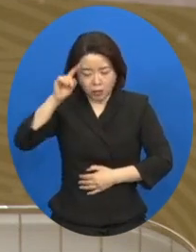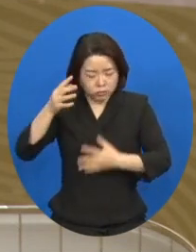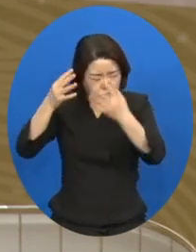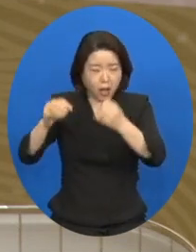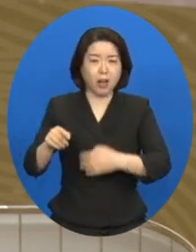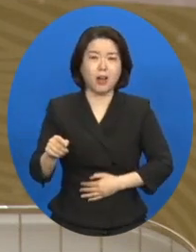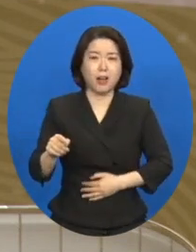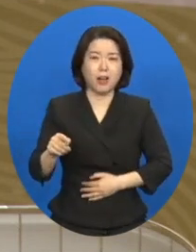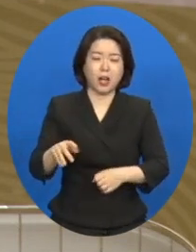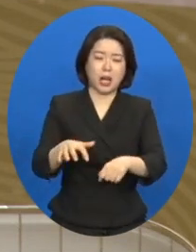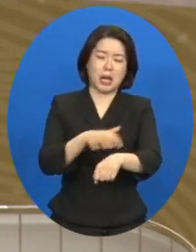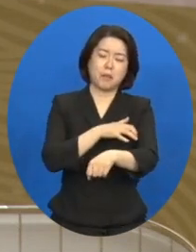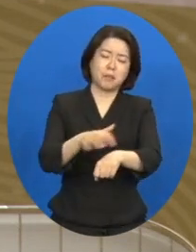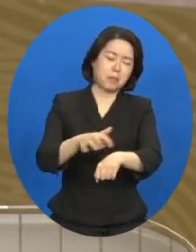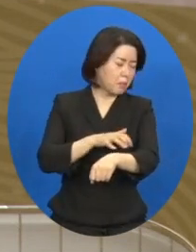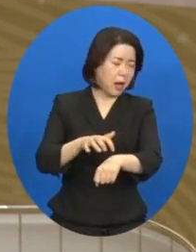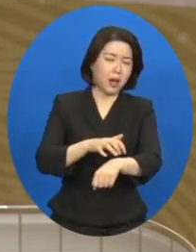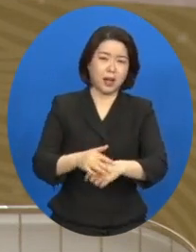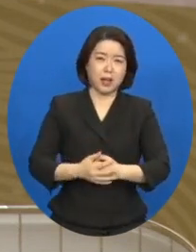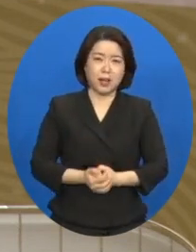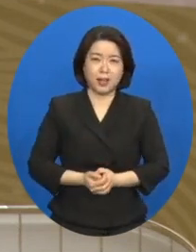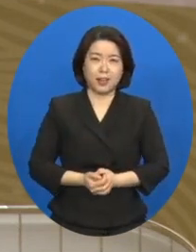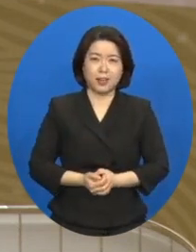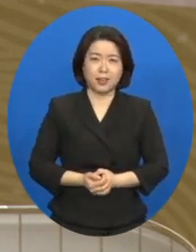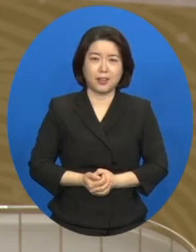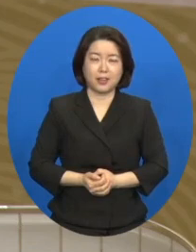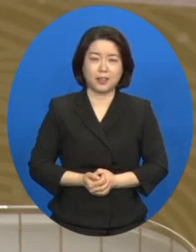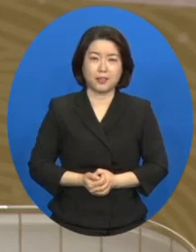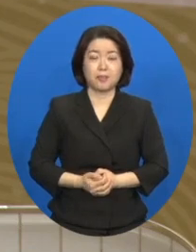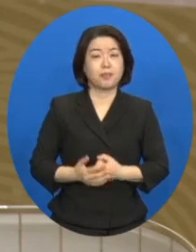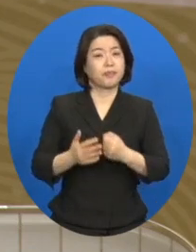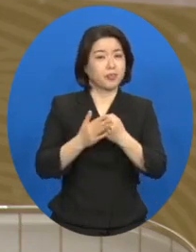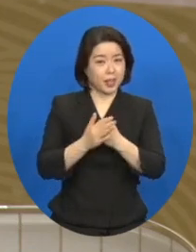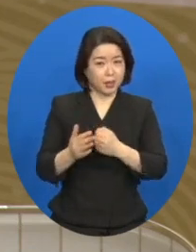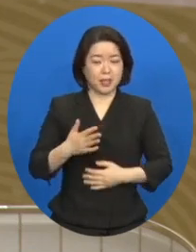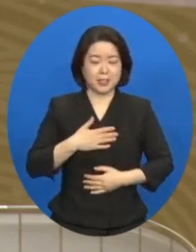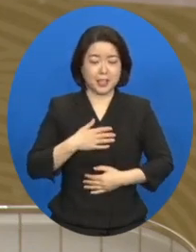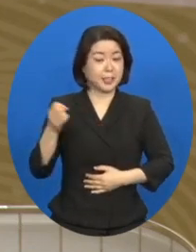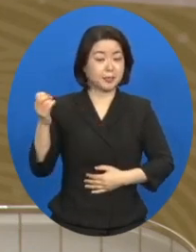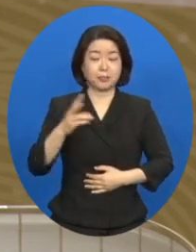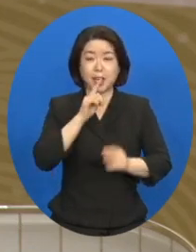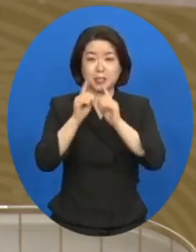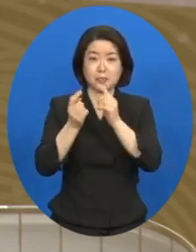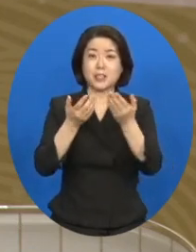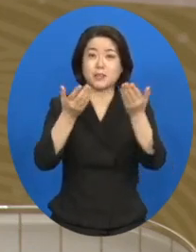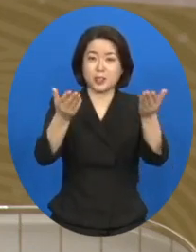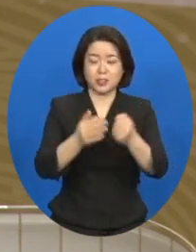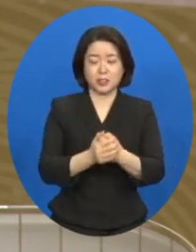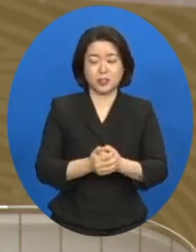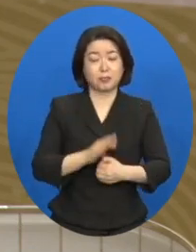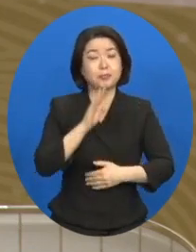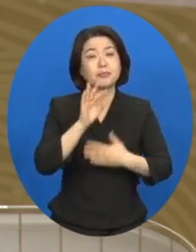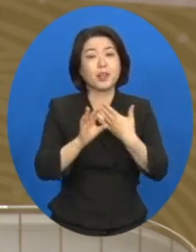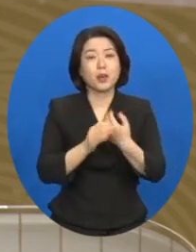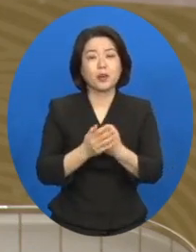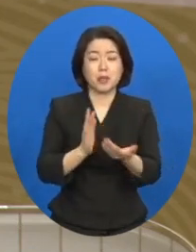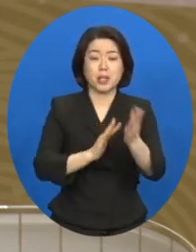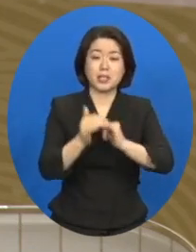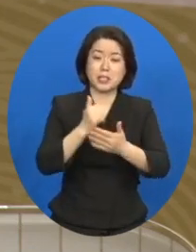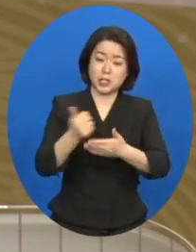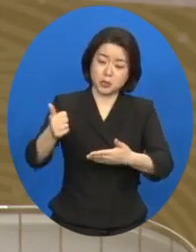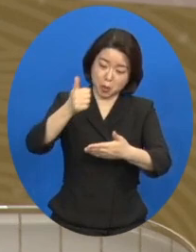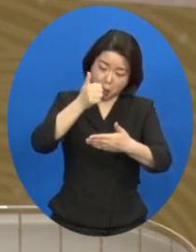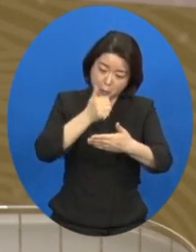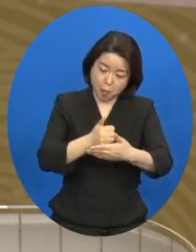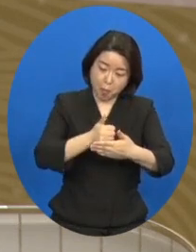아니잖아요. 불편하게 짝이 없잖아요. 그래서 제가 다시 말씀드렸어요. 그러면 예수님 마음에 계신